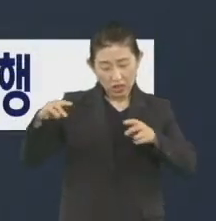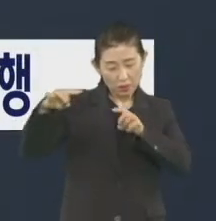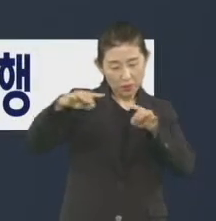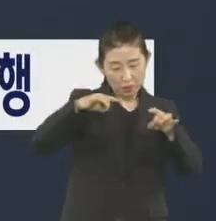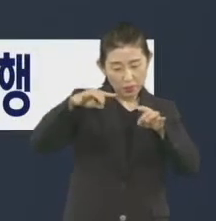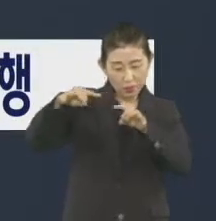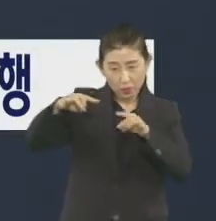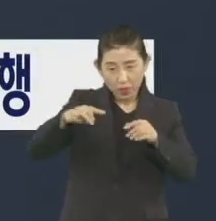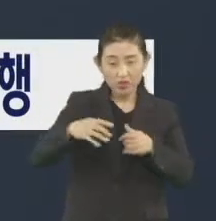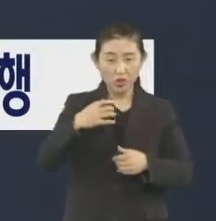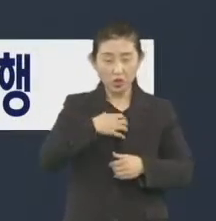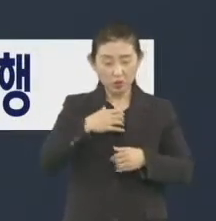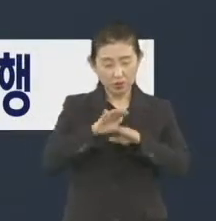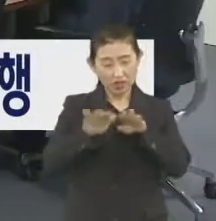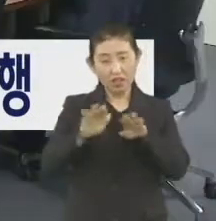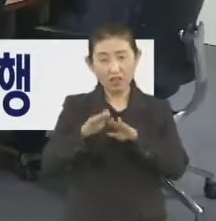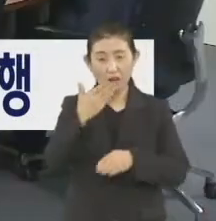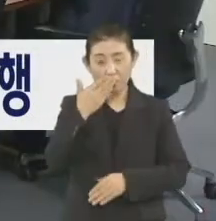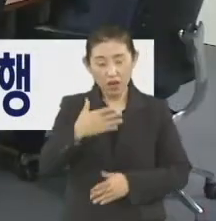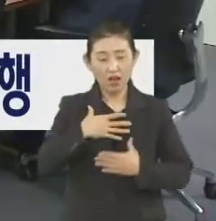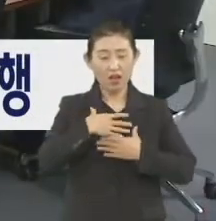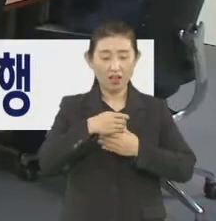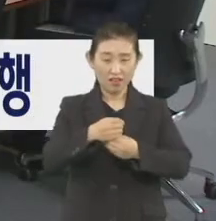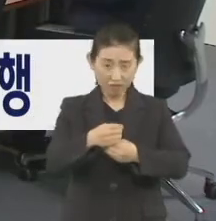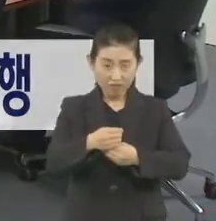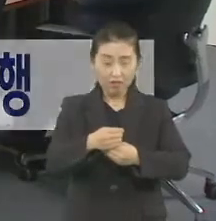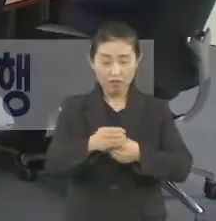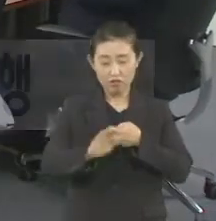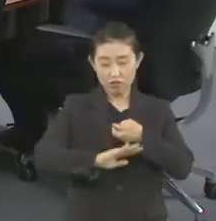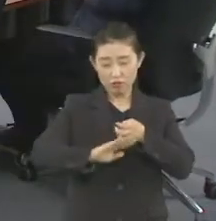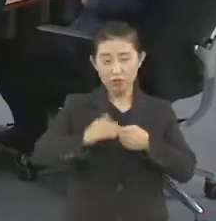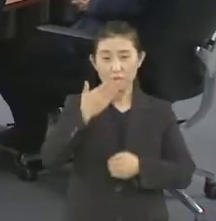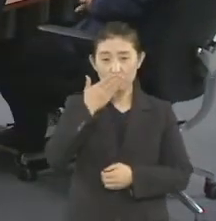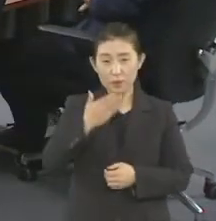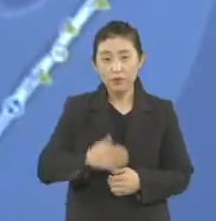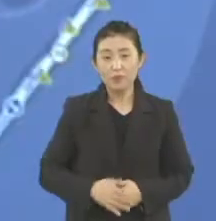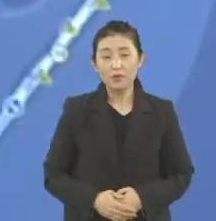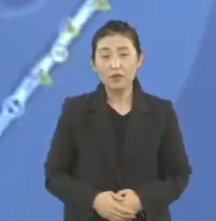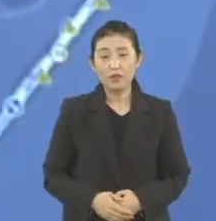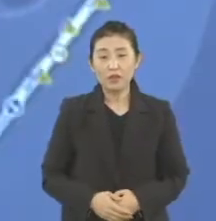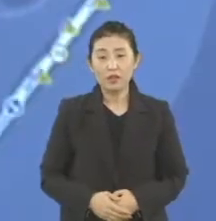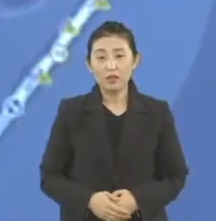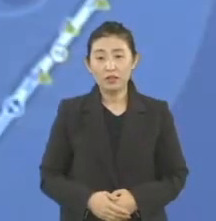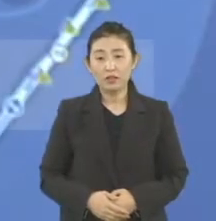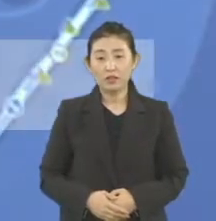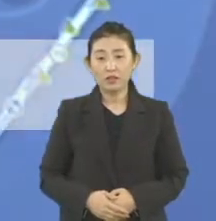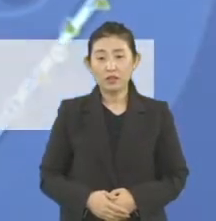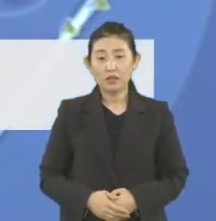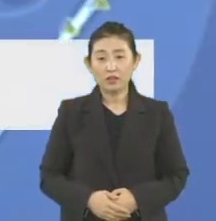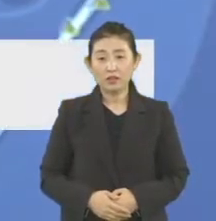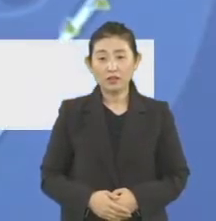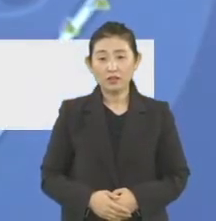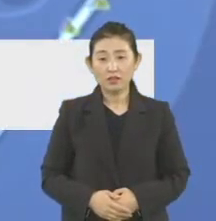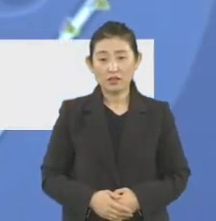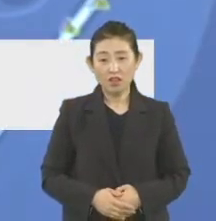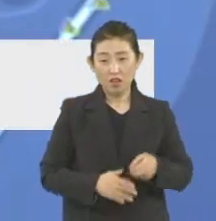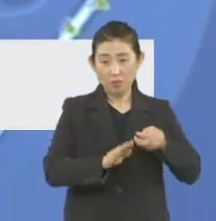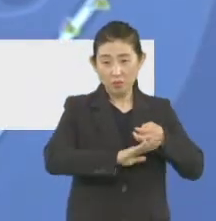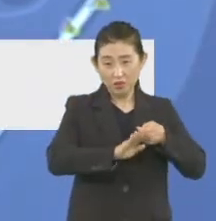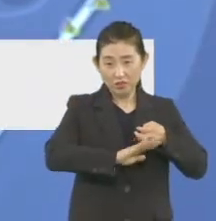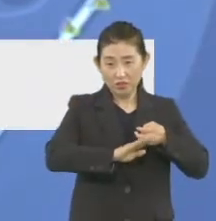자율주행의 사각지대를 해소했기 때문에 안전한 협력주행이 가능한 겁니다. 대중교통 특히 버스가 운행하는